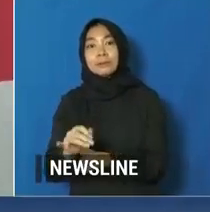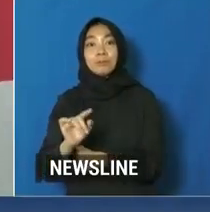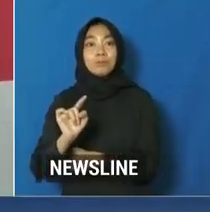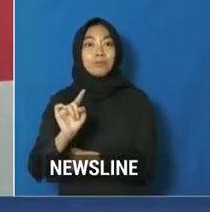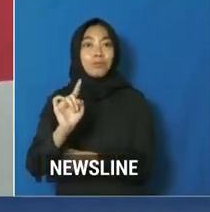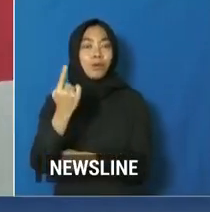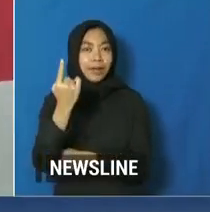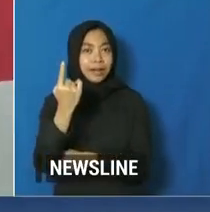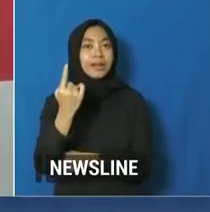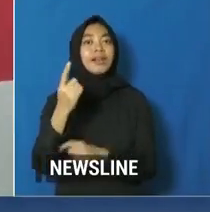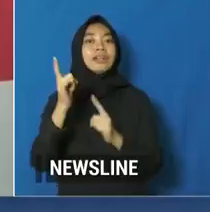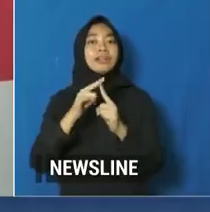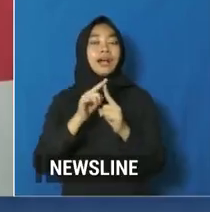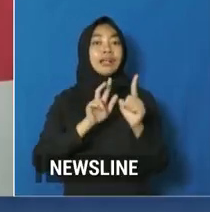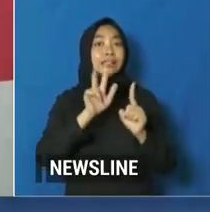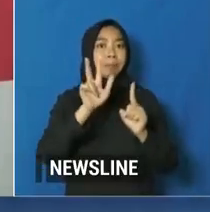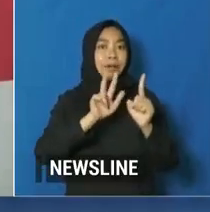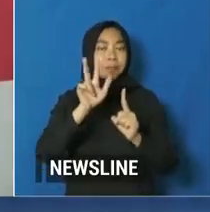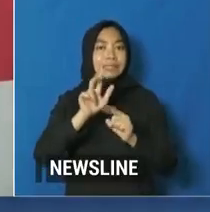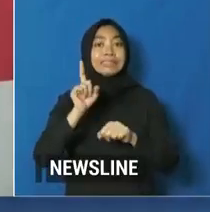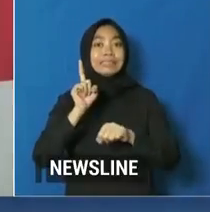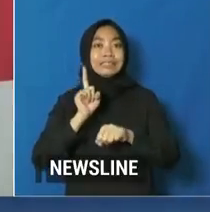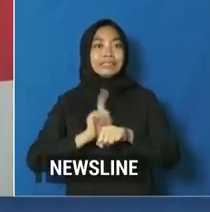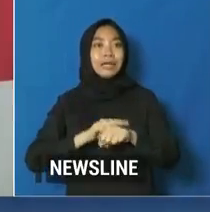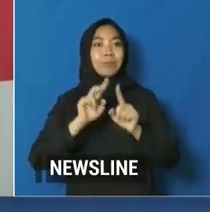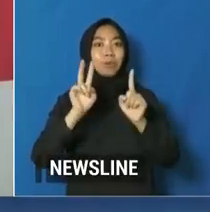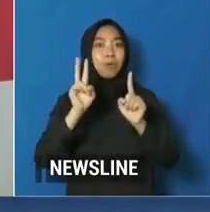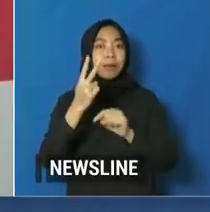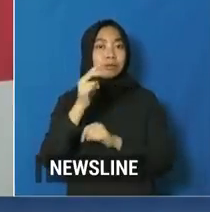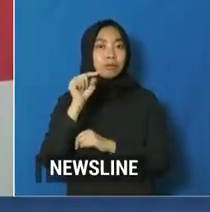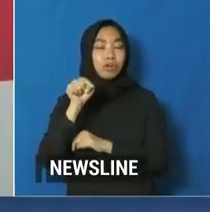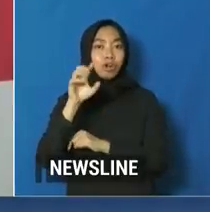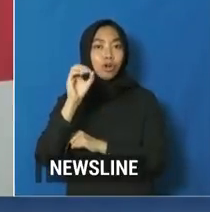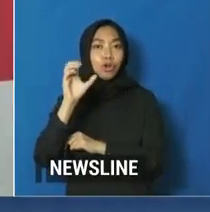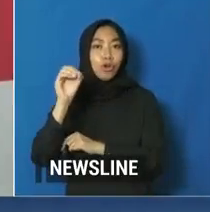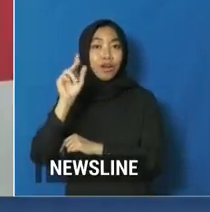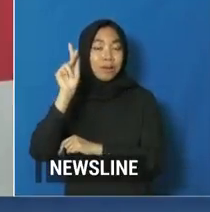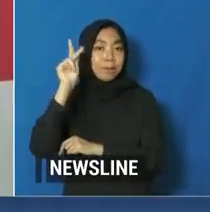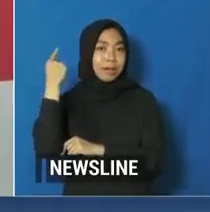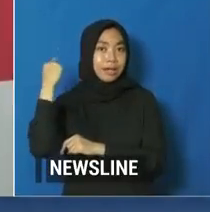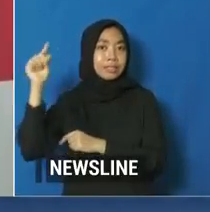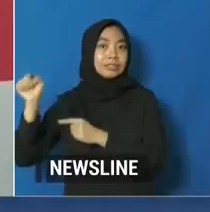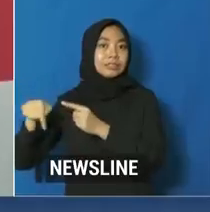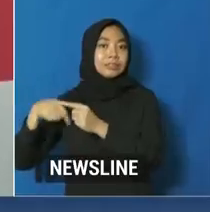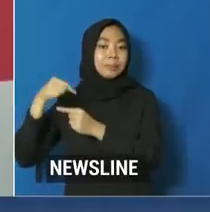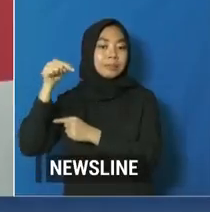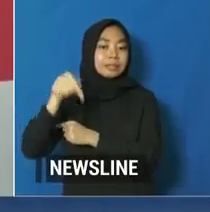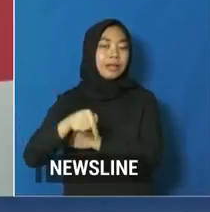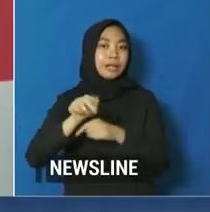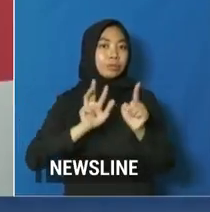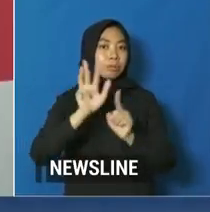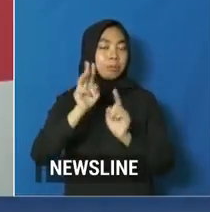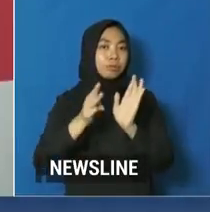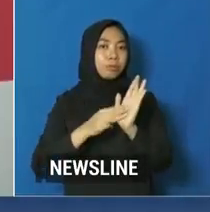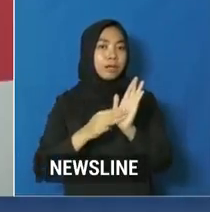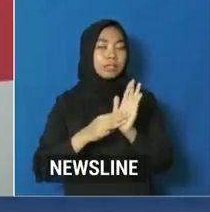mulai tanggal 18 pada pukul 12.00 WIB kemarin sampai dengan tanggal 19